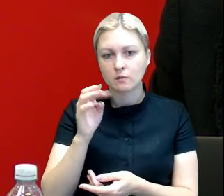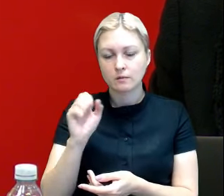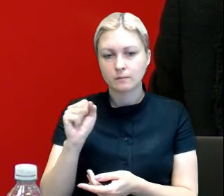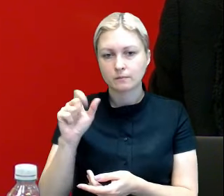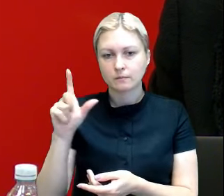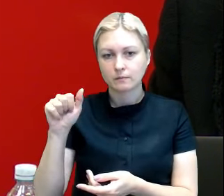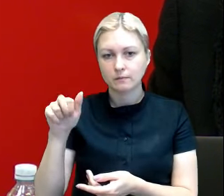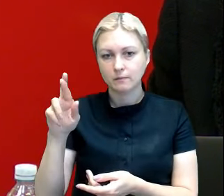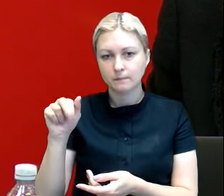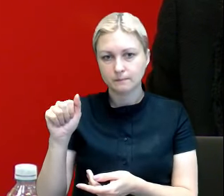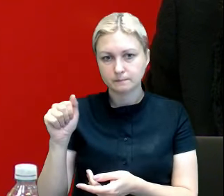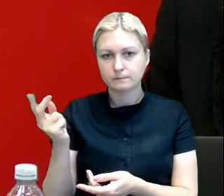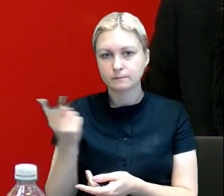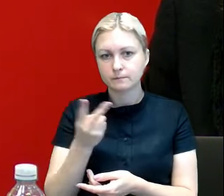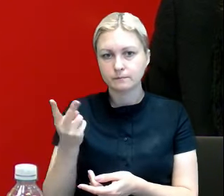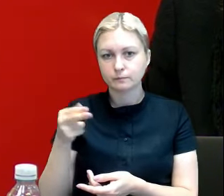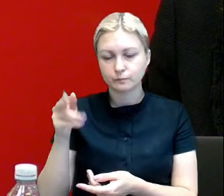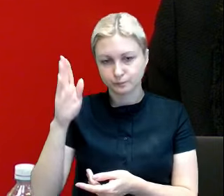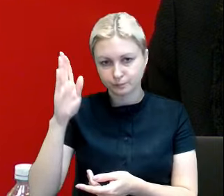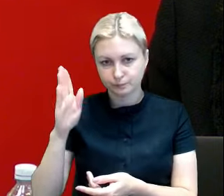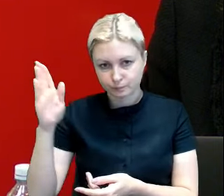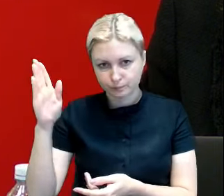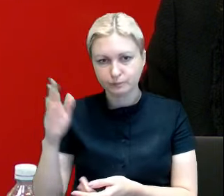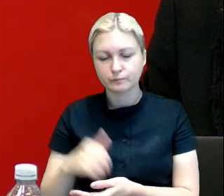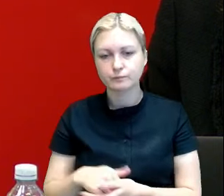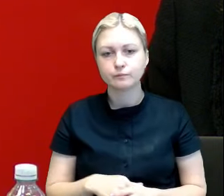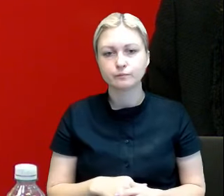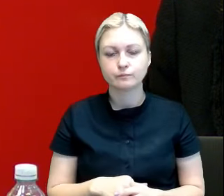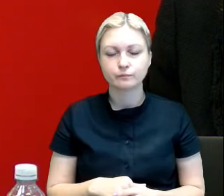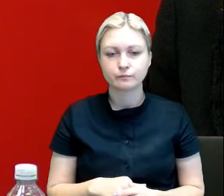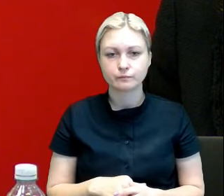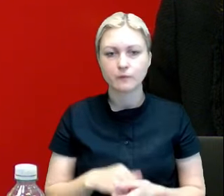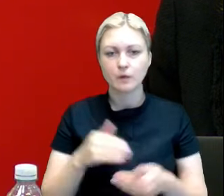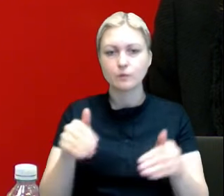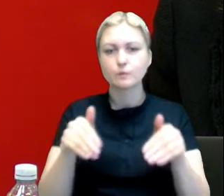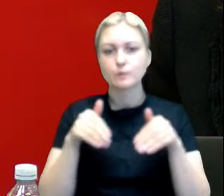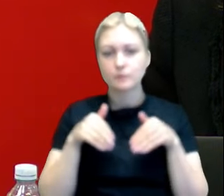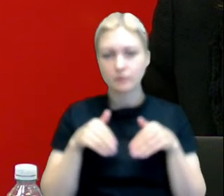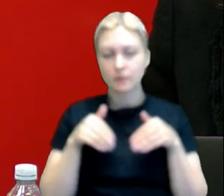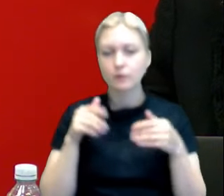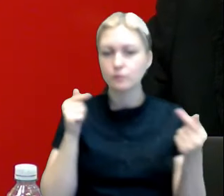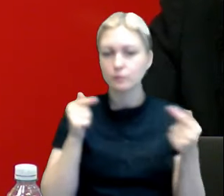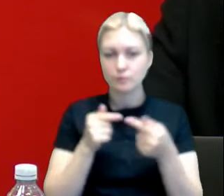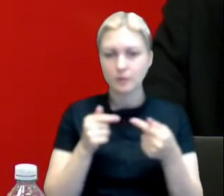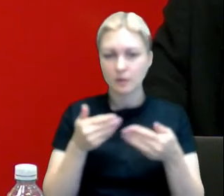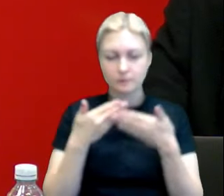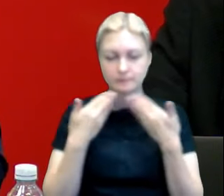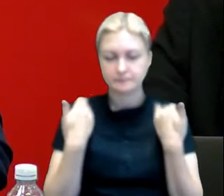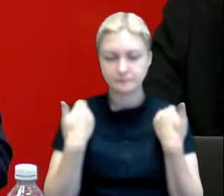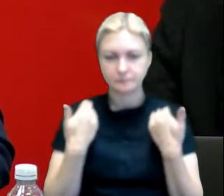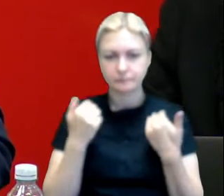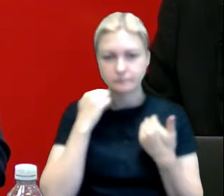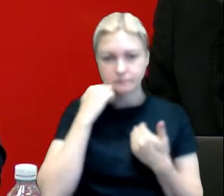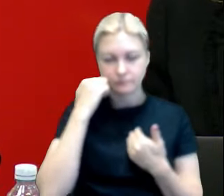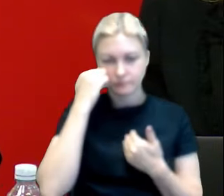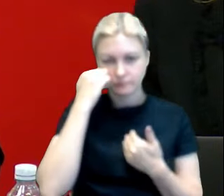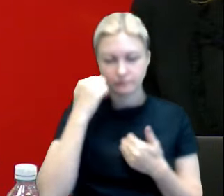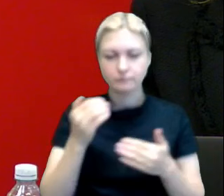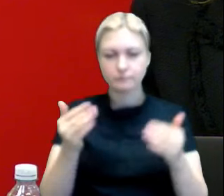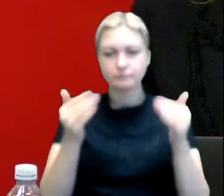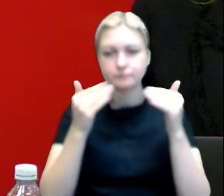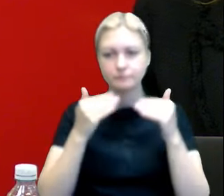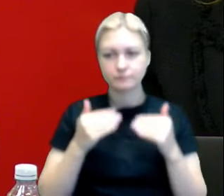laura vaisiauskė už susilaikiusių ar prieš nėra ačiū labai sekantis